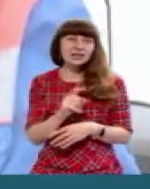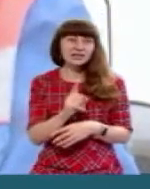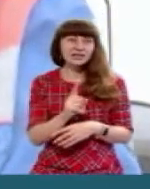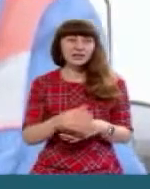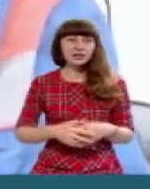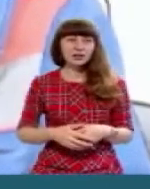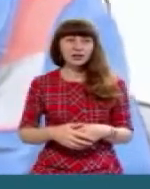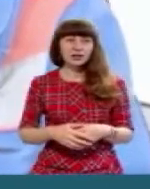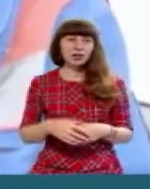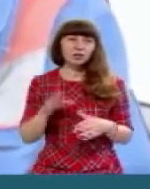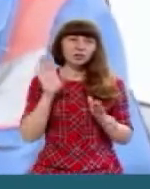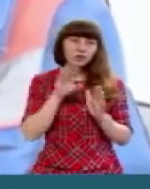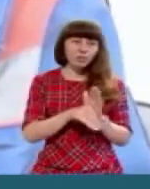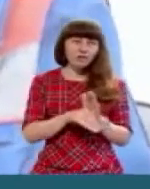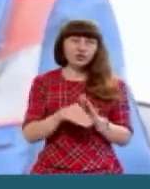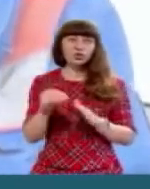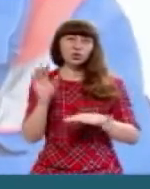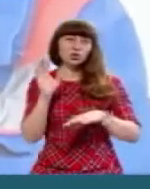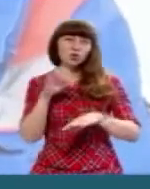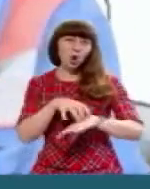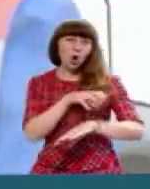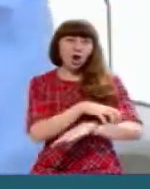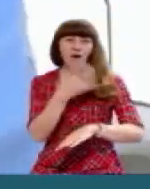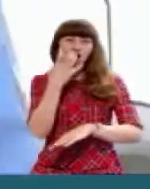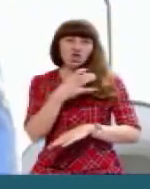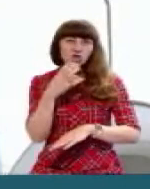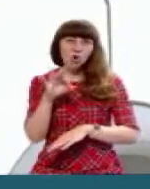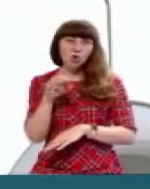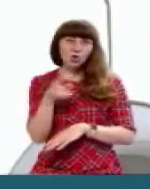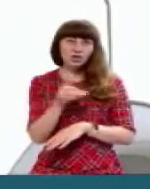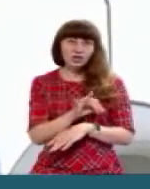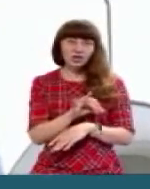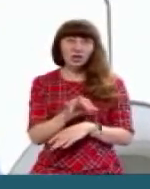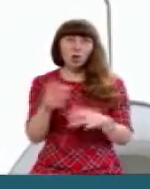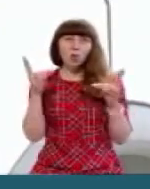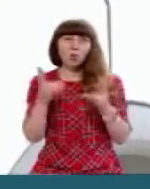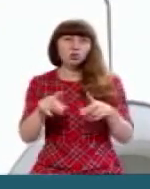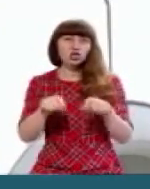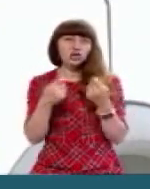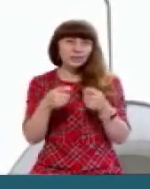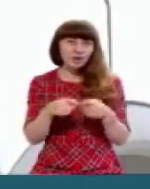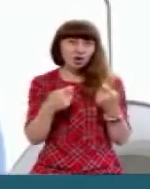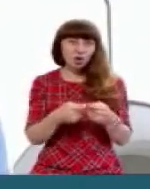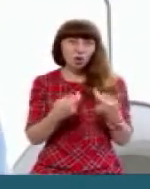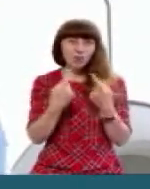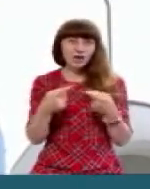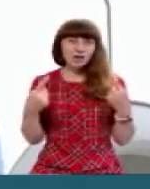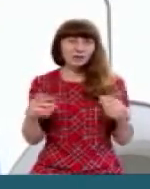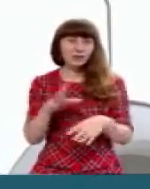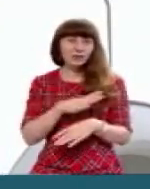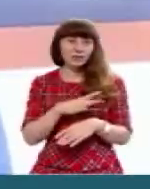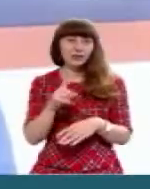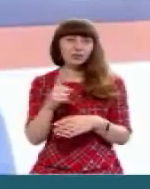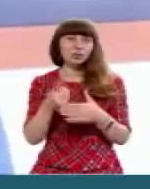присоединяется к отравлениям к ожогам и ушибы там раны и переломы всякое бывает поэтому мы и честь